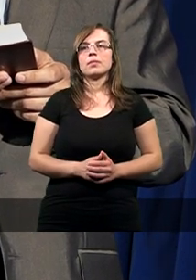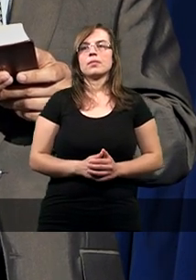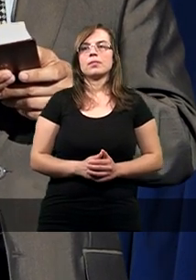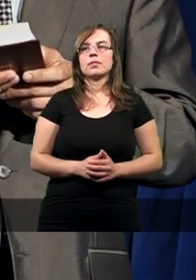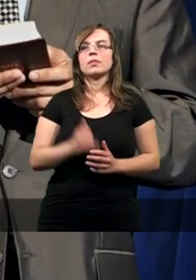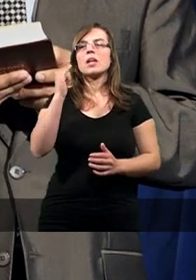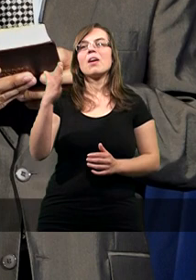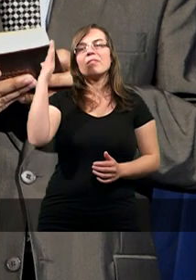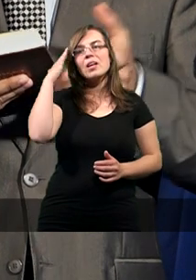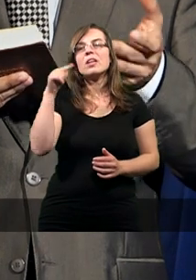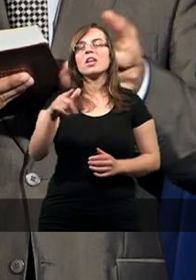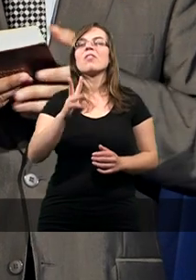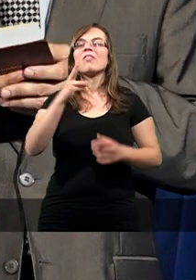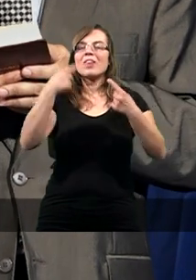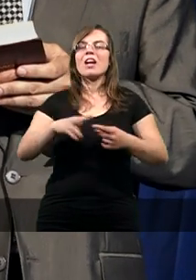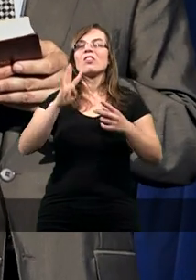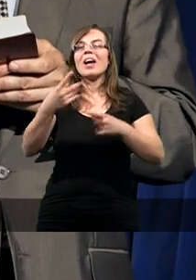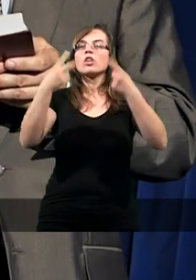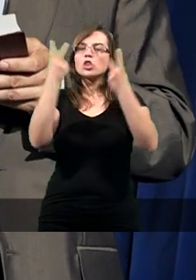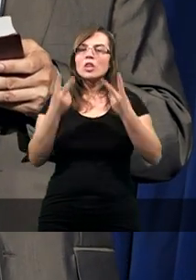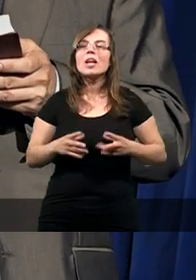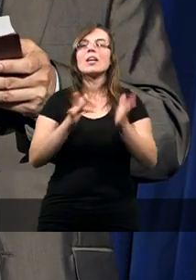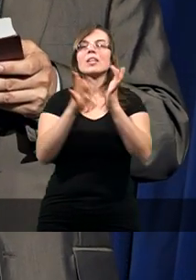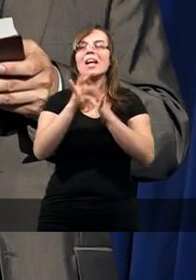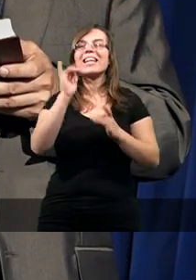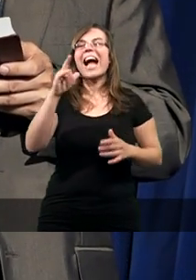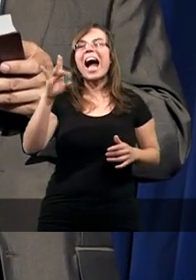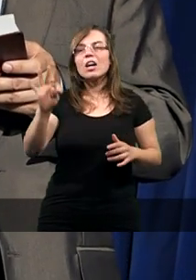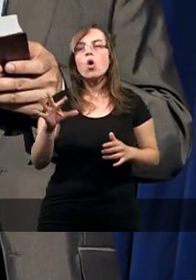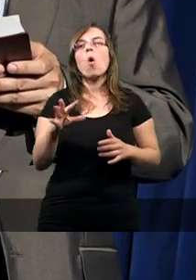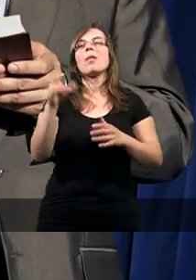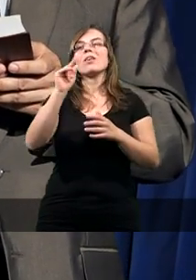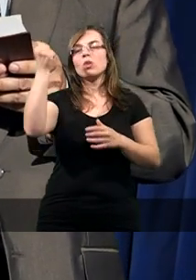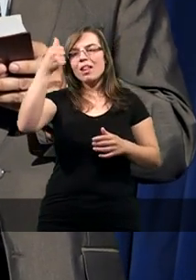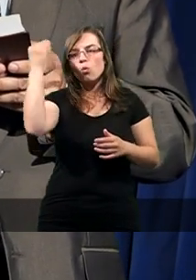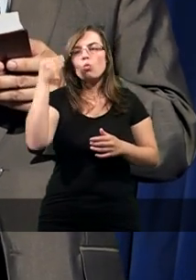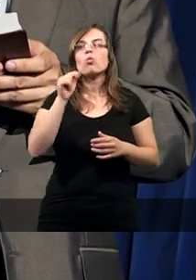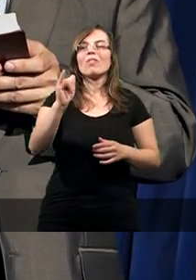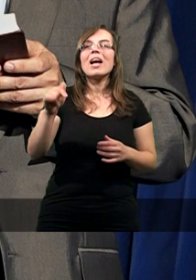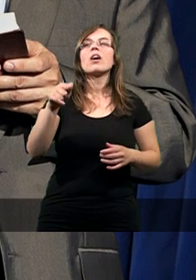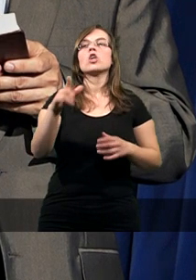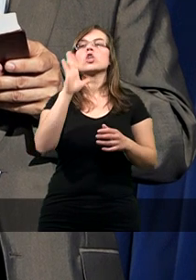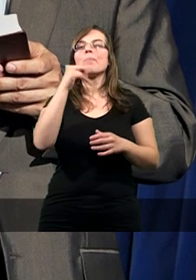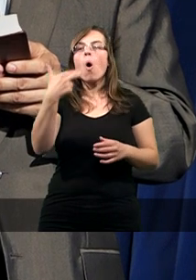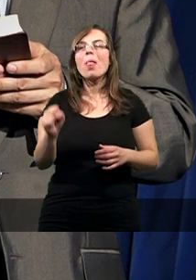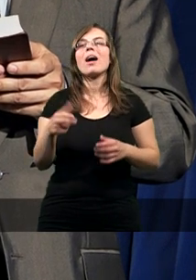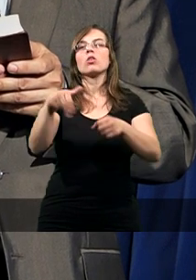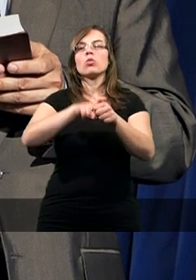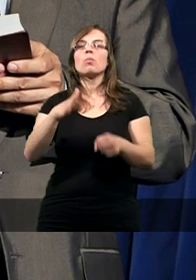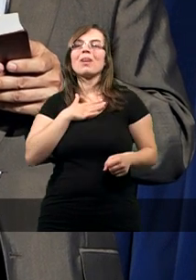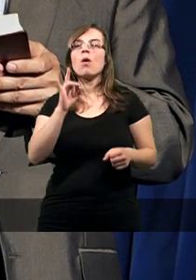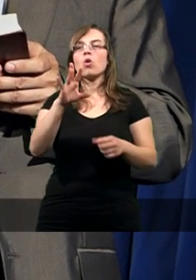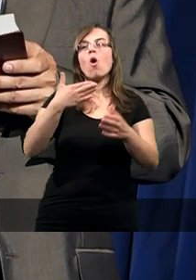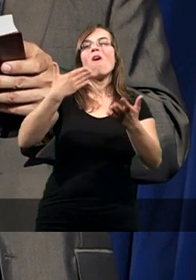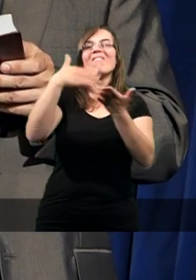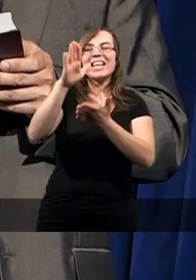poor? I w wierszu 4 czytamy, a Judasz Iskariot, jeden z uczniów jego, syn Szymona, który miał